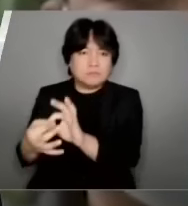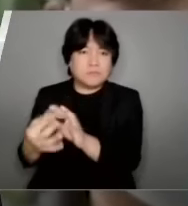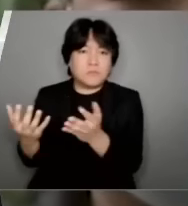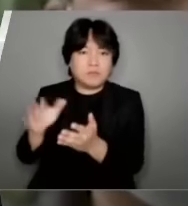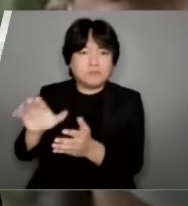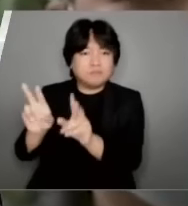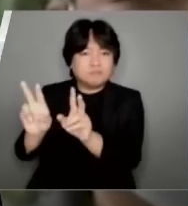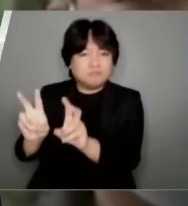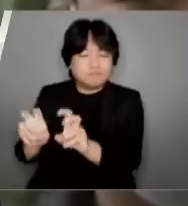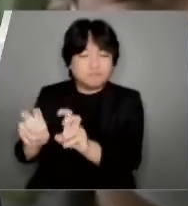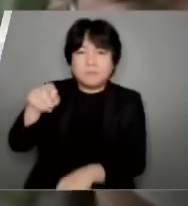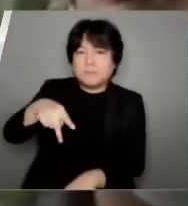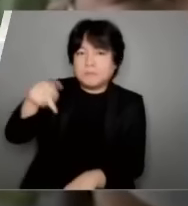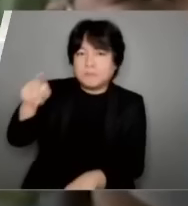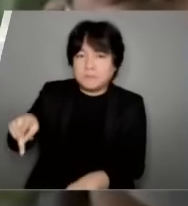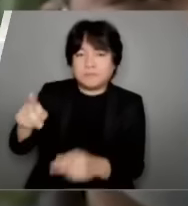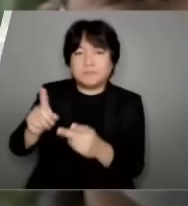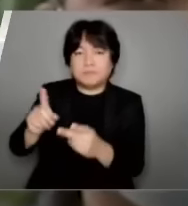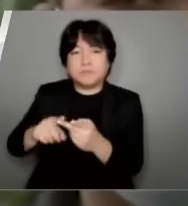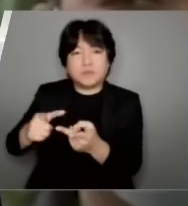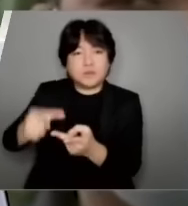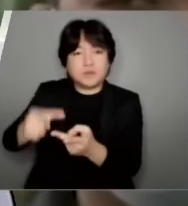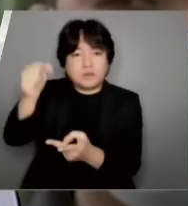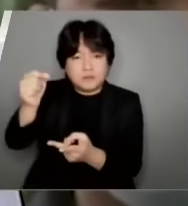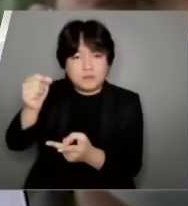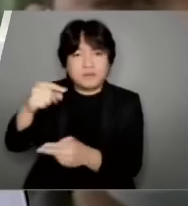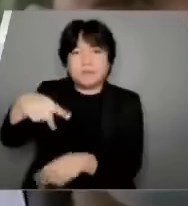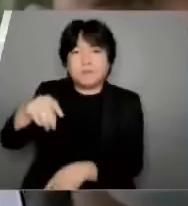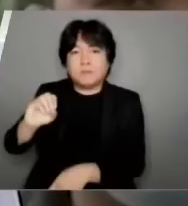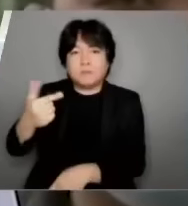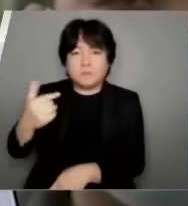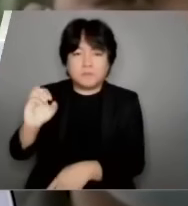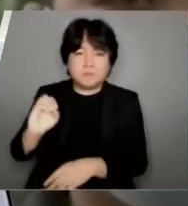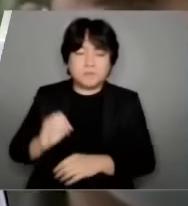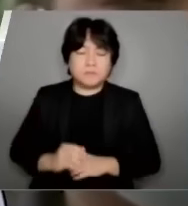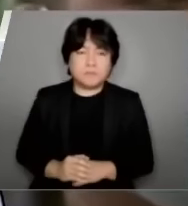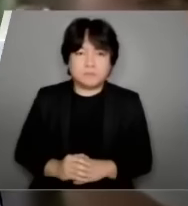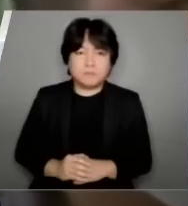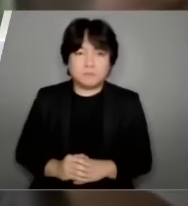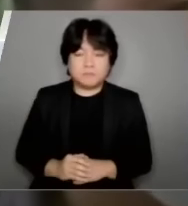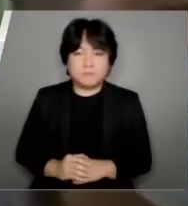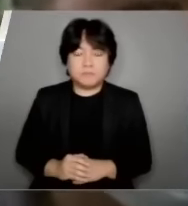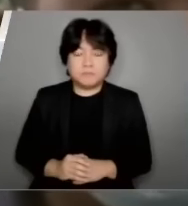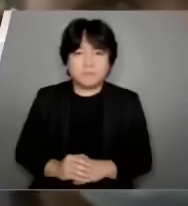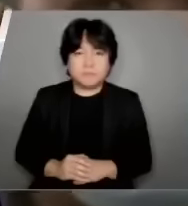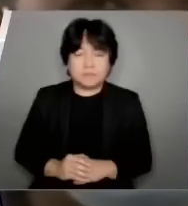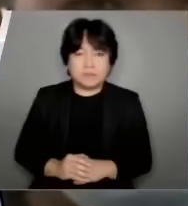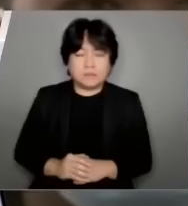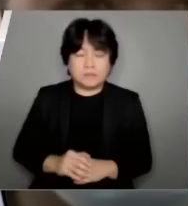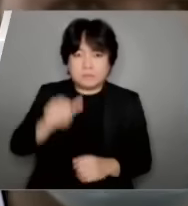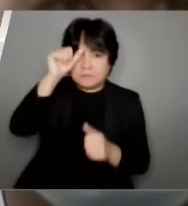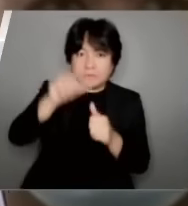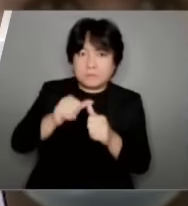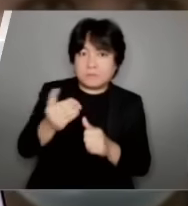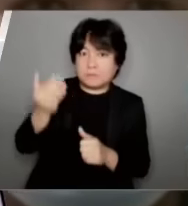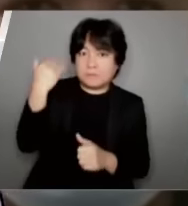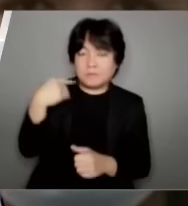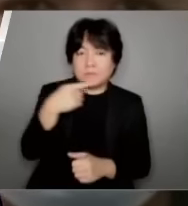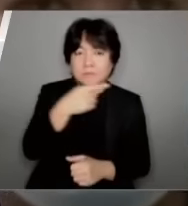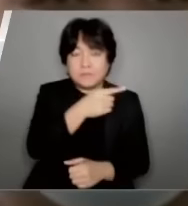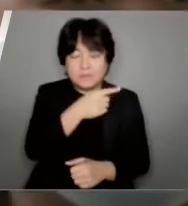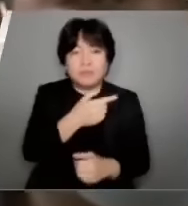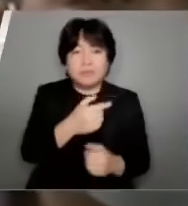all the denials of former Secretary Roque, it appears that they're